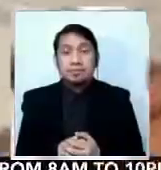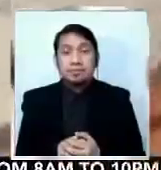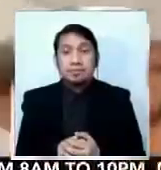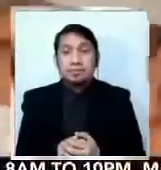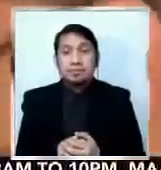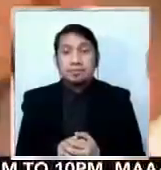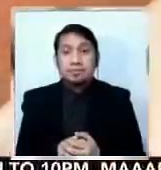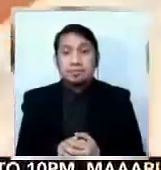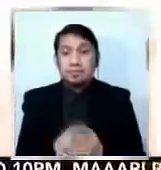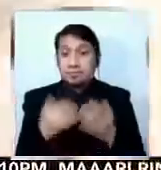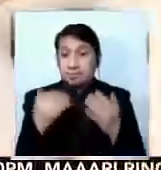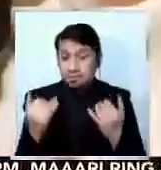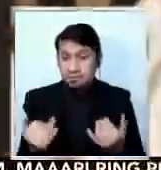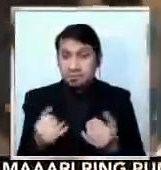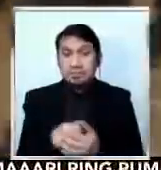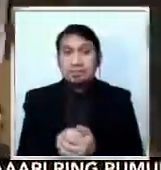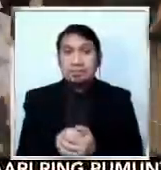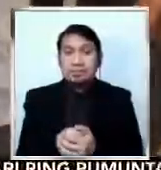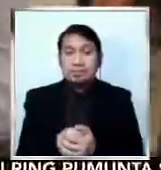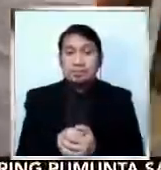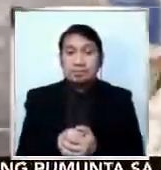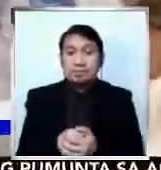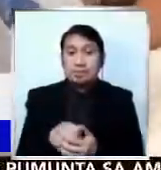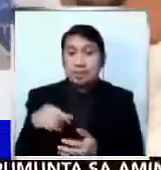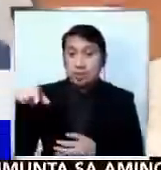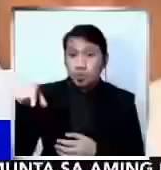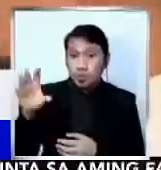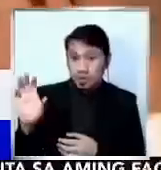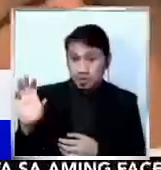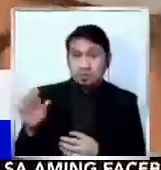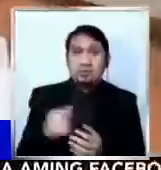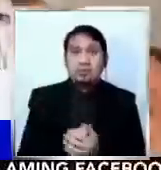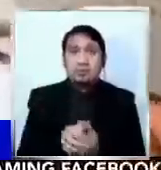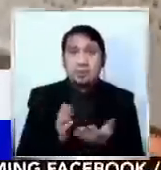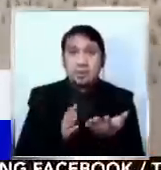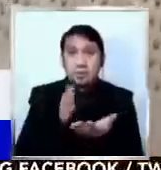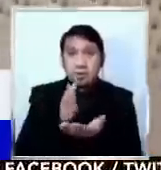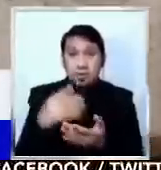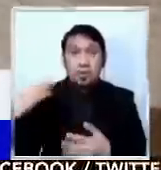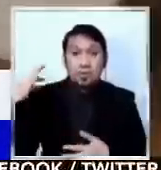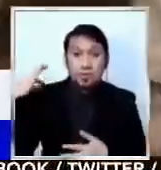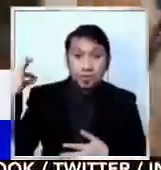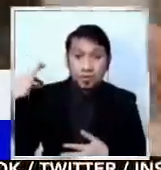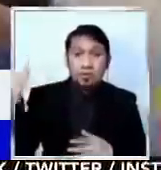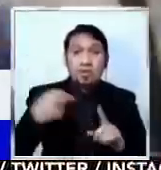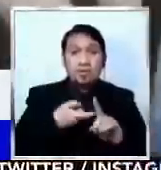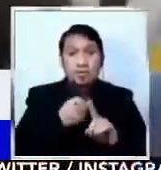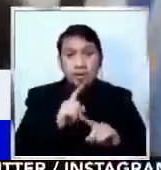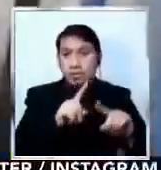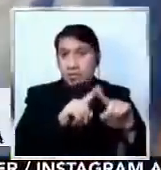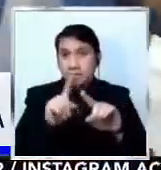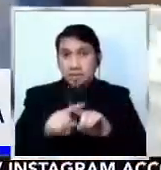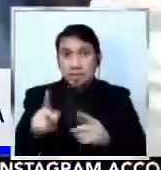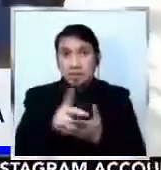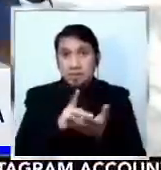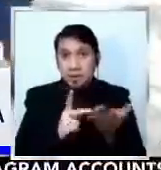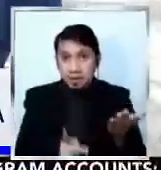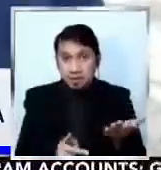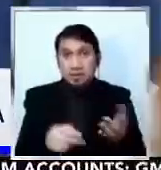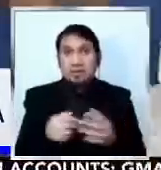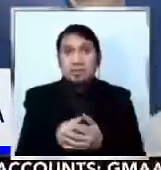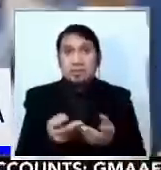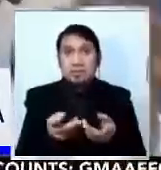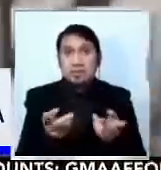Tumawid sa Quezon City si Manila Mayor Isko Moreno para kausapin ang kanyang mga volunteers mula sa iba't ibang bahagi ng bansa. Kasama ng alkalde ang kanyang